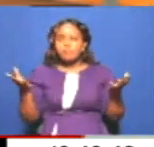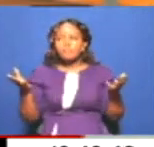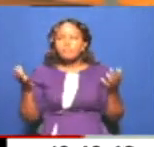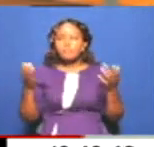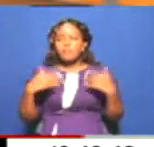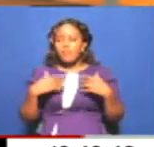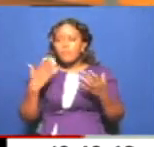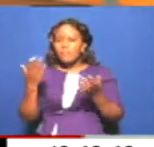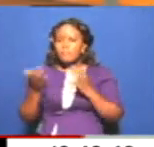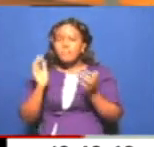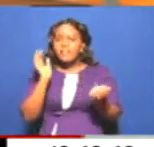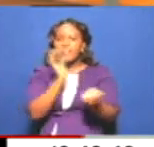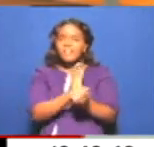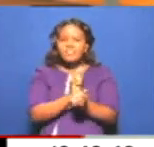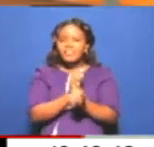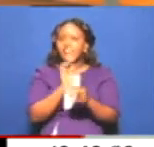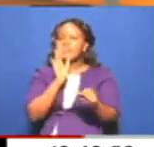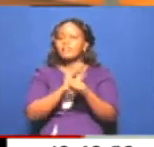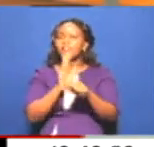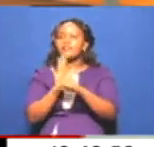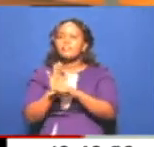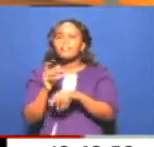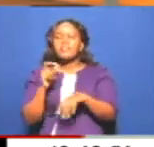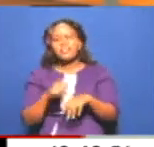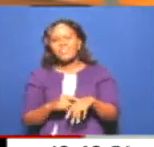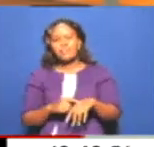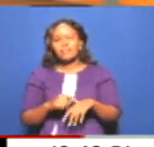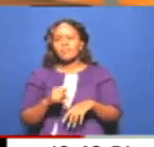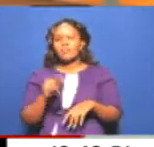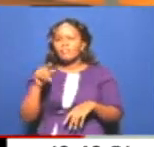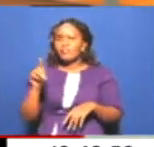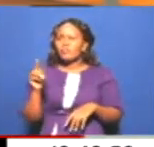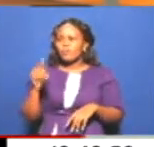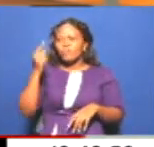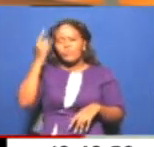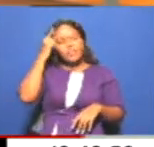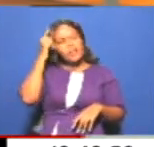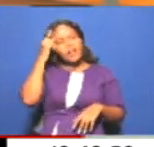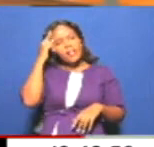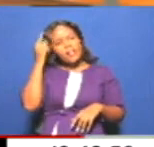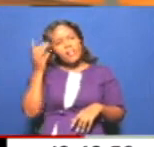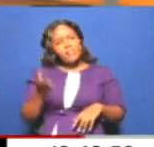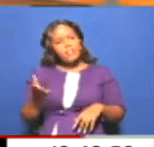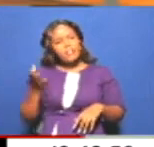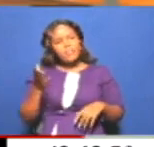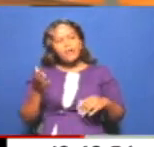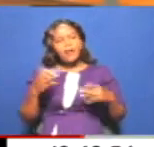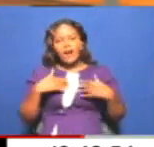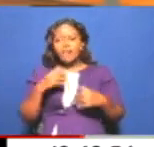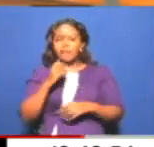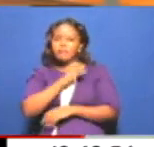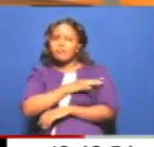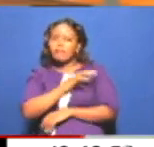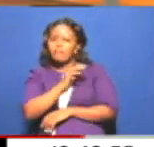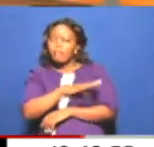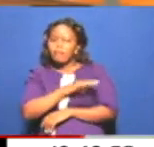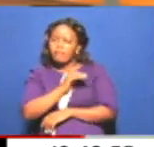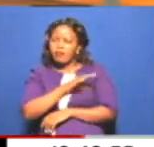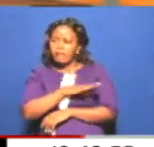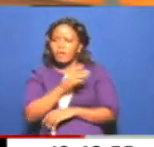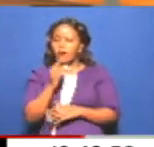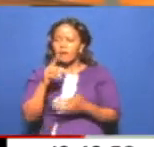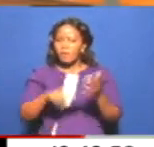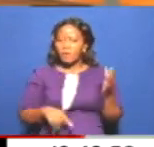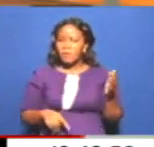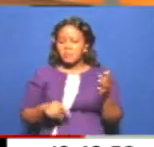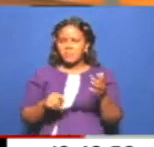kukamatwa mara zaidi ya moja, sijui unahisi kwamba kuna ile hofu kwamba wanahofia kwamba huenda ikawa